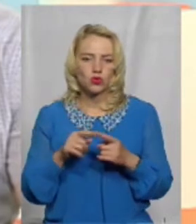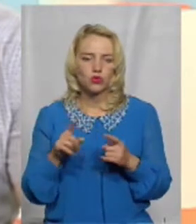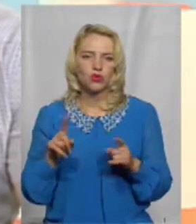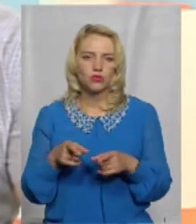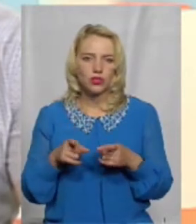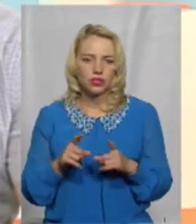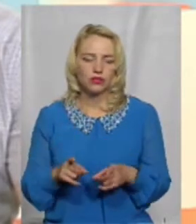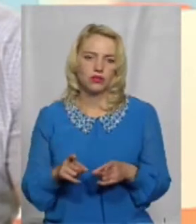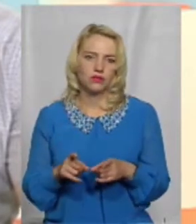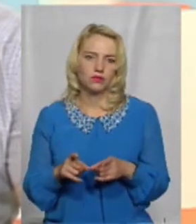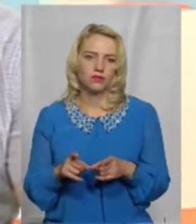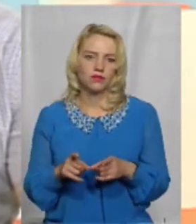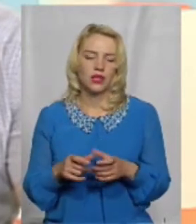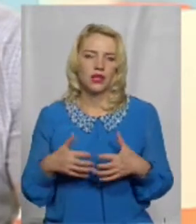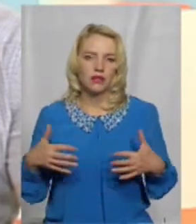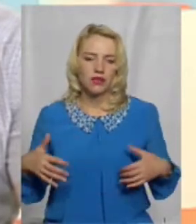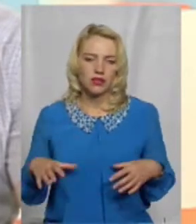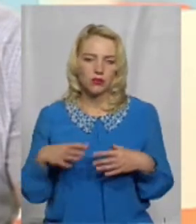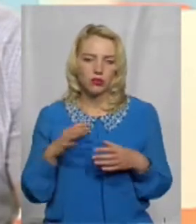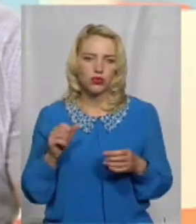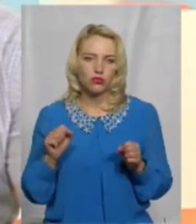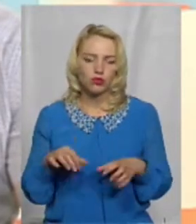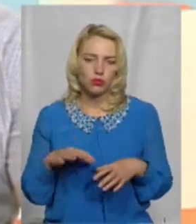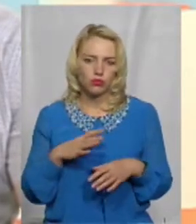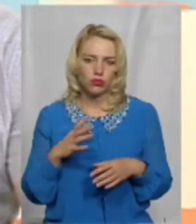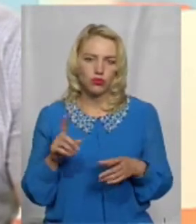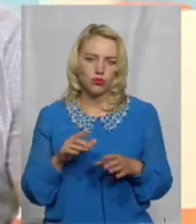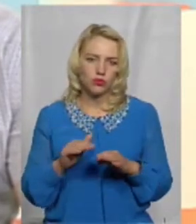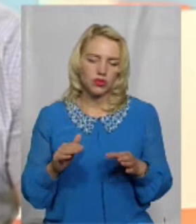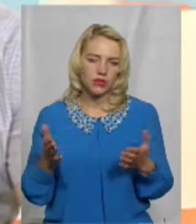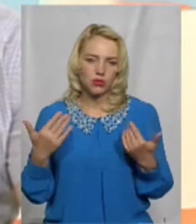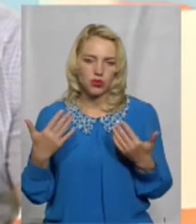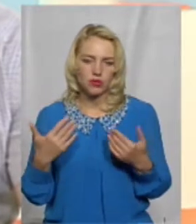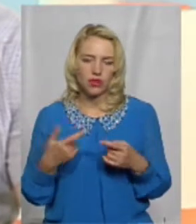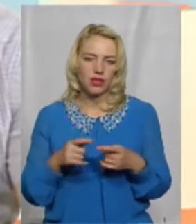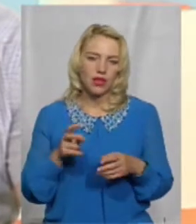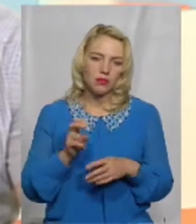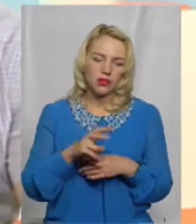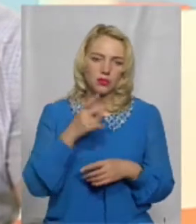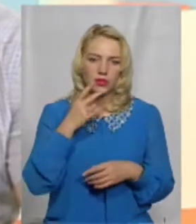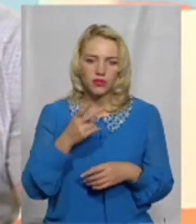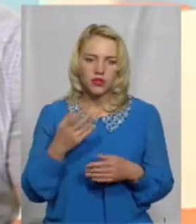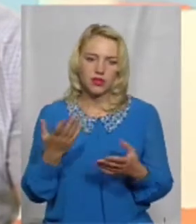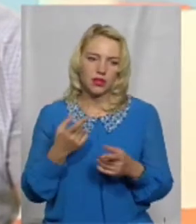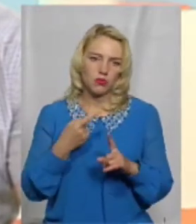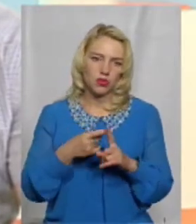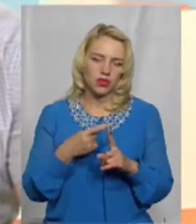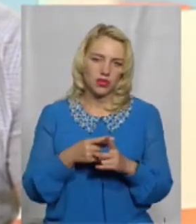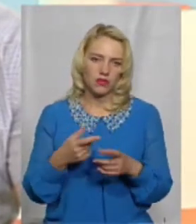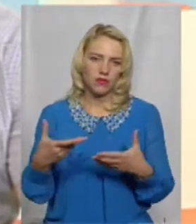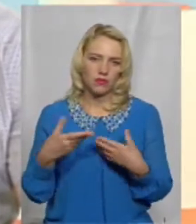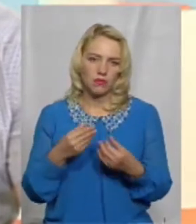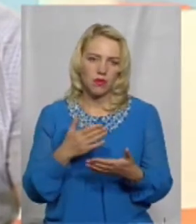дійсно тваринки були, щоб можна було, дітки могли прийти, подивитися і якийсь позитив мали.